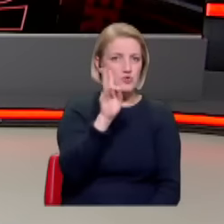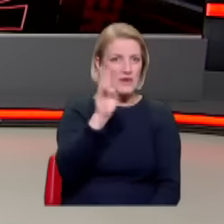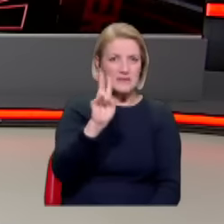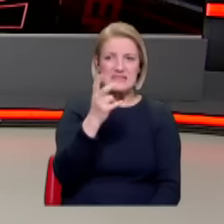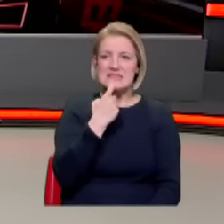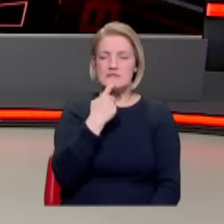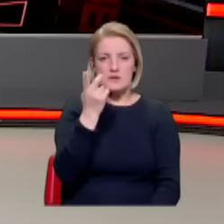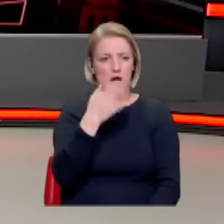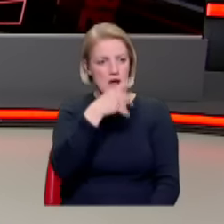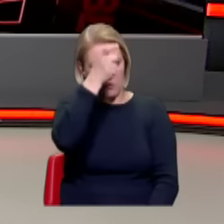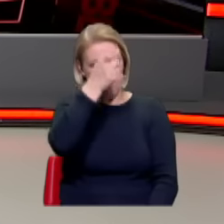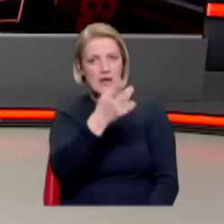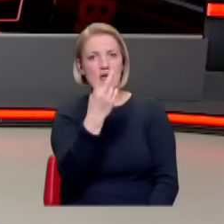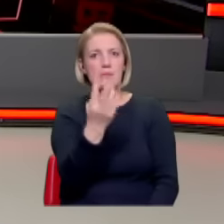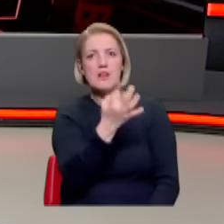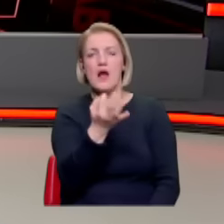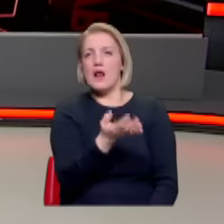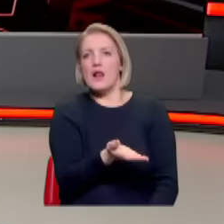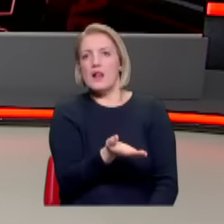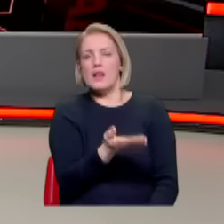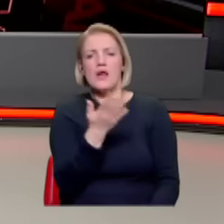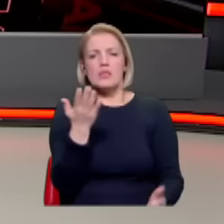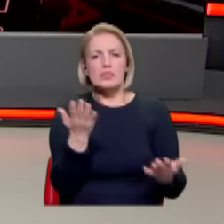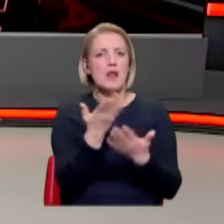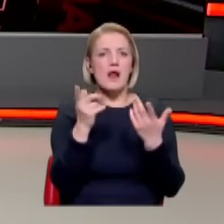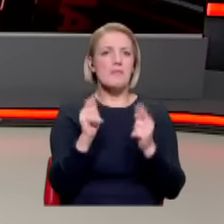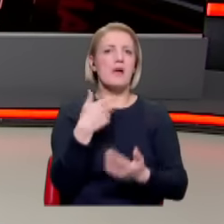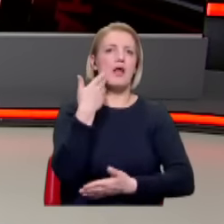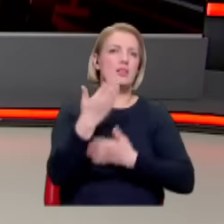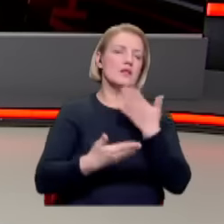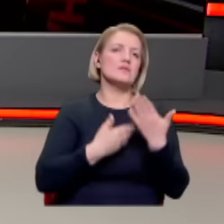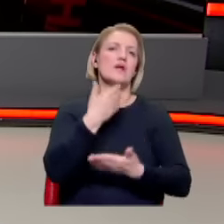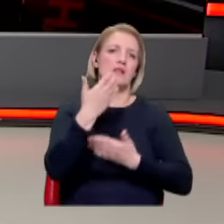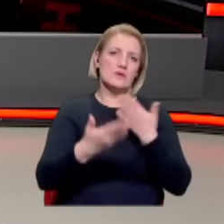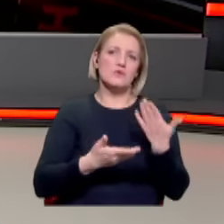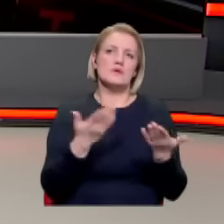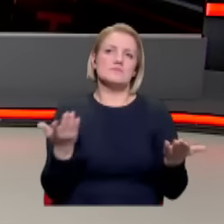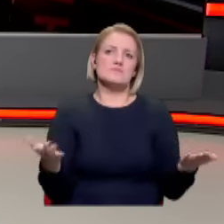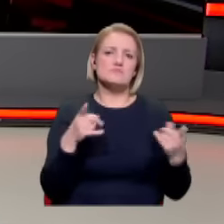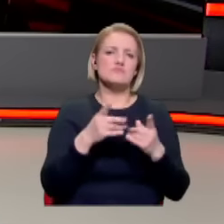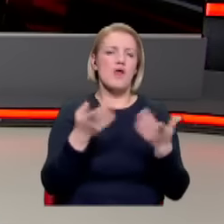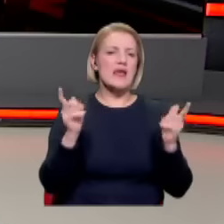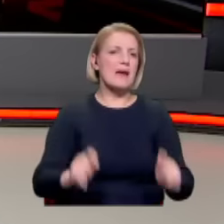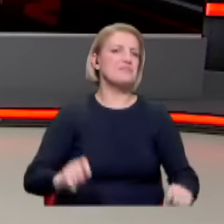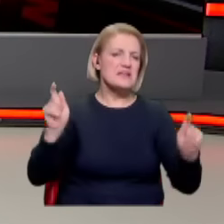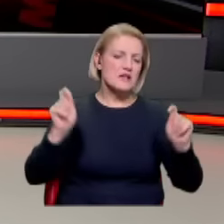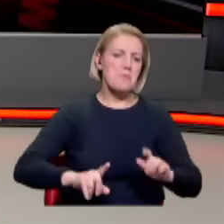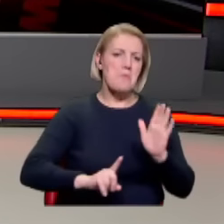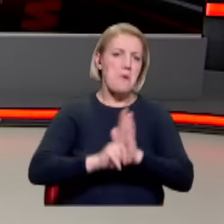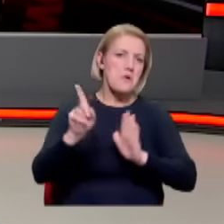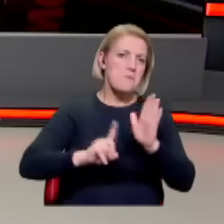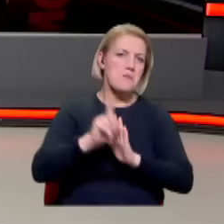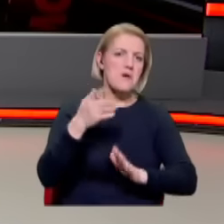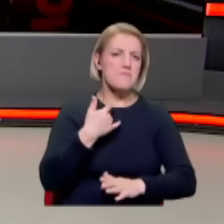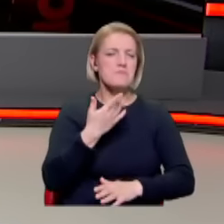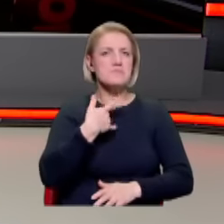Sonra efendim neler yapmışlar? Anlatıp duruyorlar. Neler yapmışlar? Peki bu kadar yaptınız, bu kadar başarılısınız. Biz